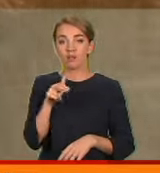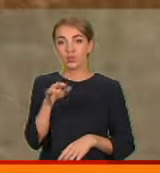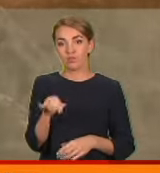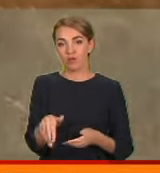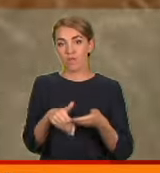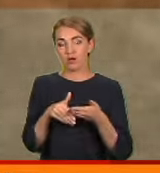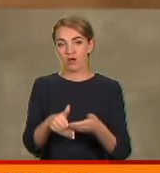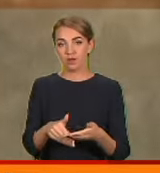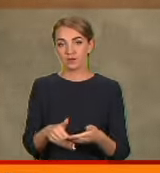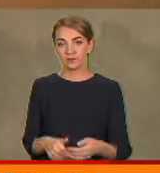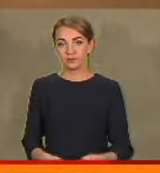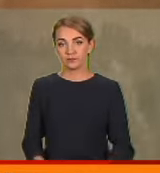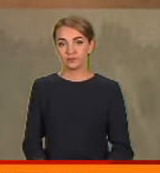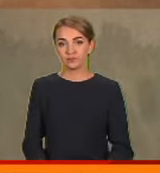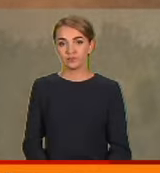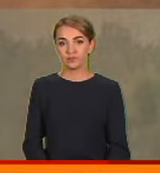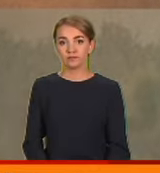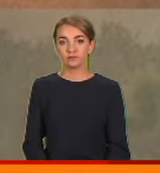помогать.